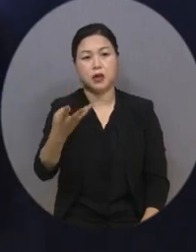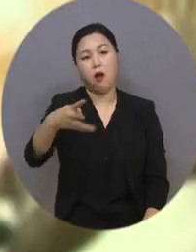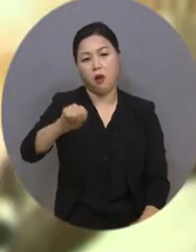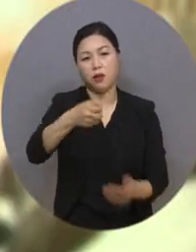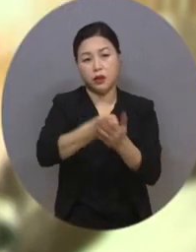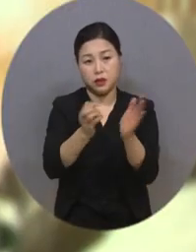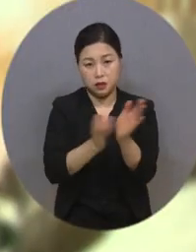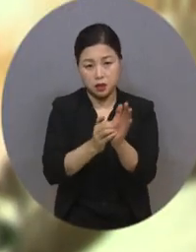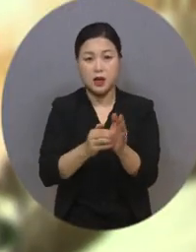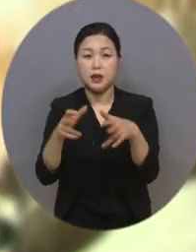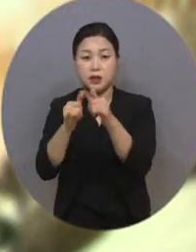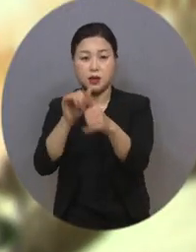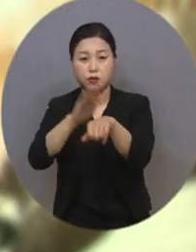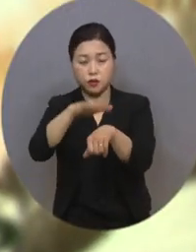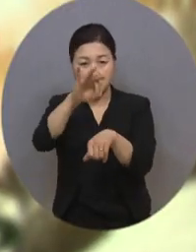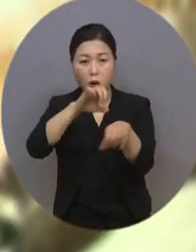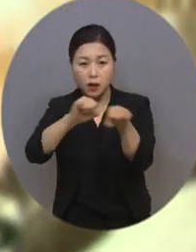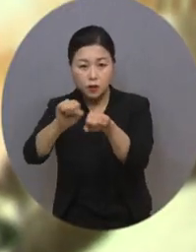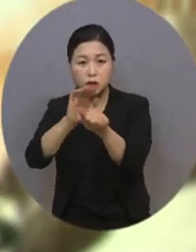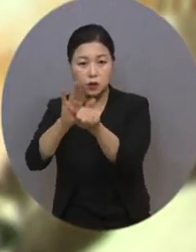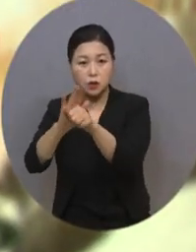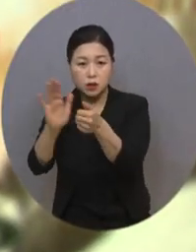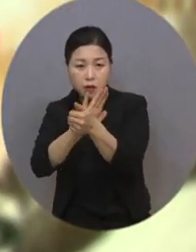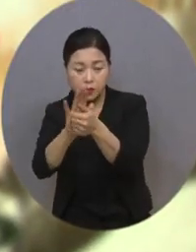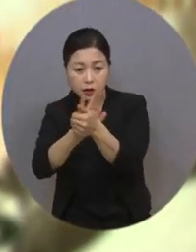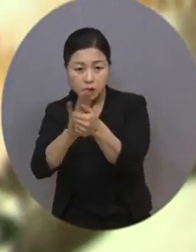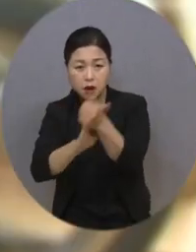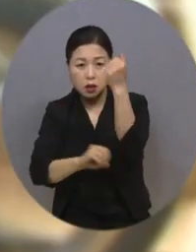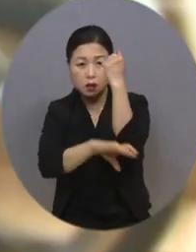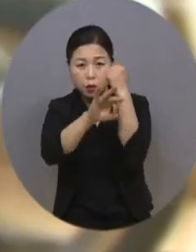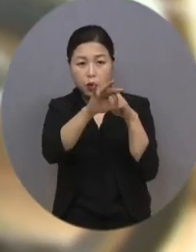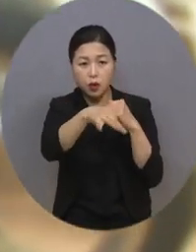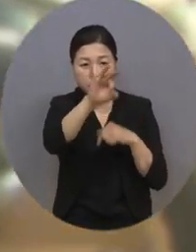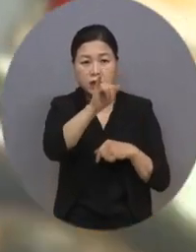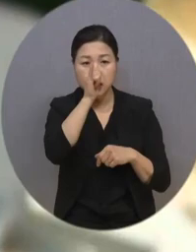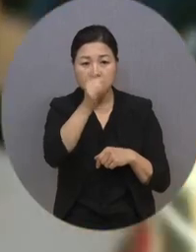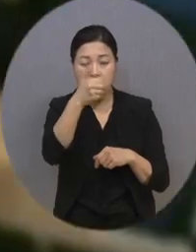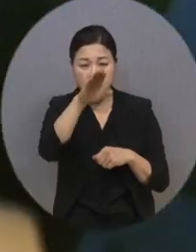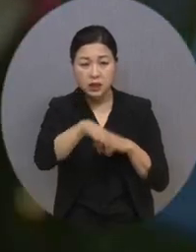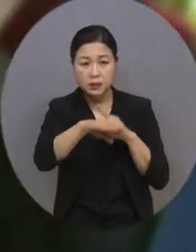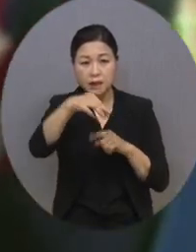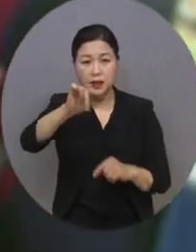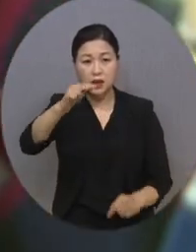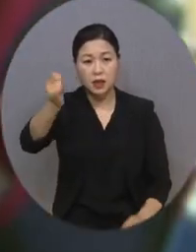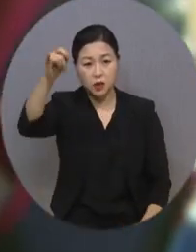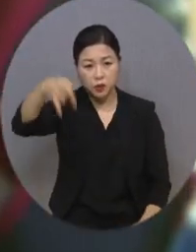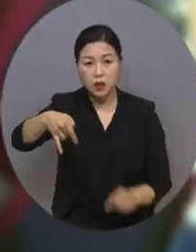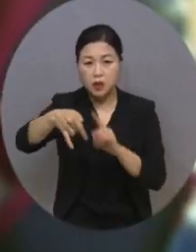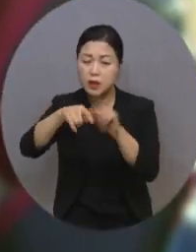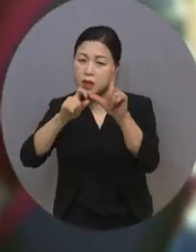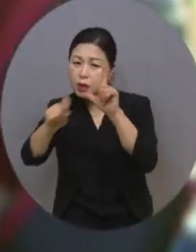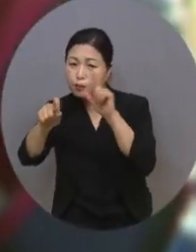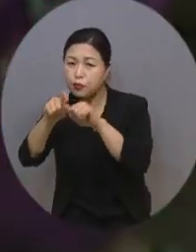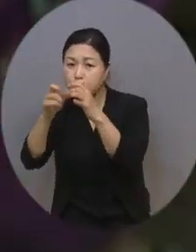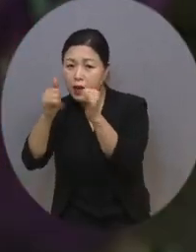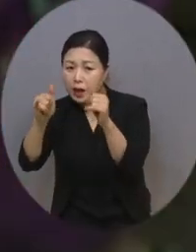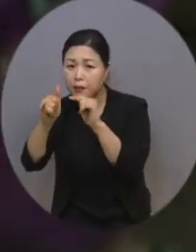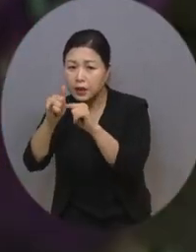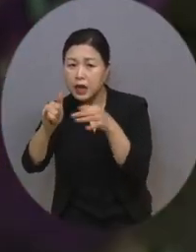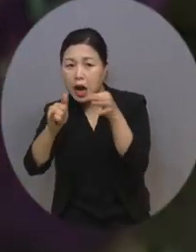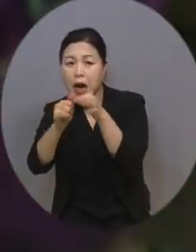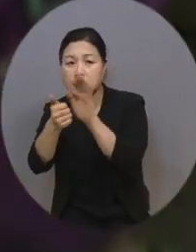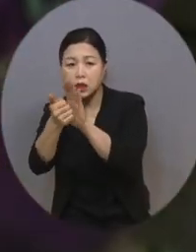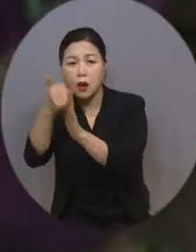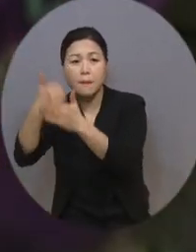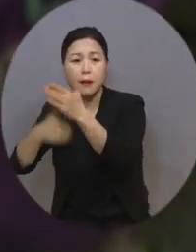확정됐고 장애수단과 활동지원 서비스 단가 등을 인상됐지만 사상이 계층 등이 일부 지급 대상에서 제외된 것에